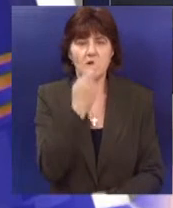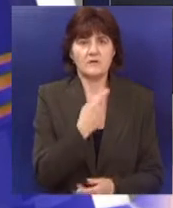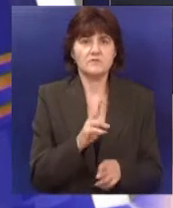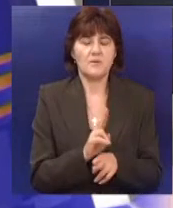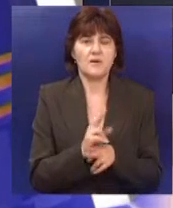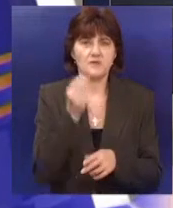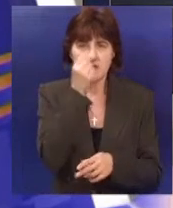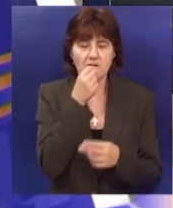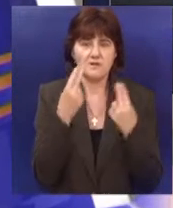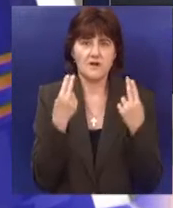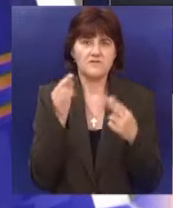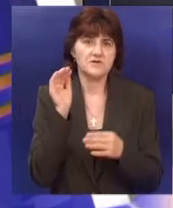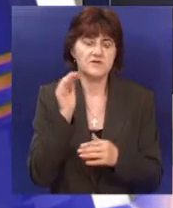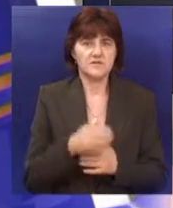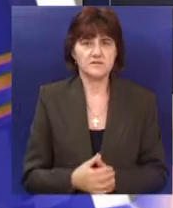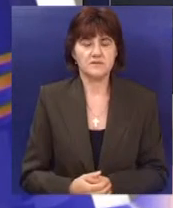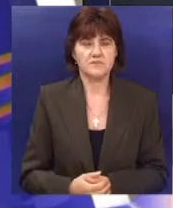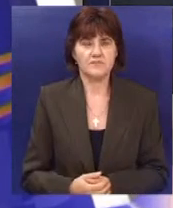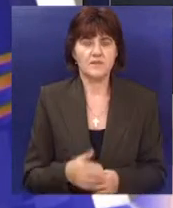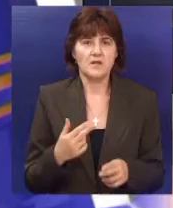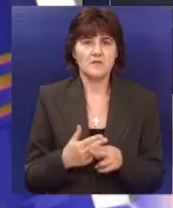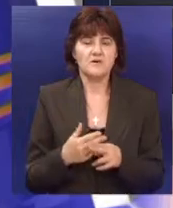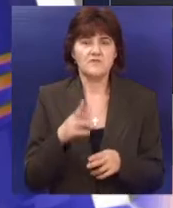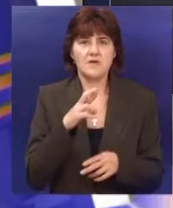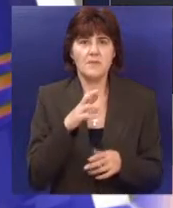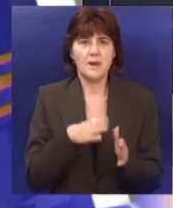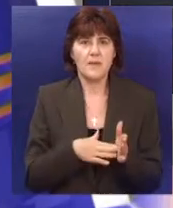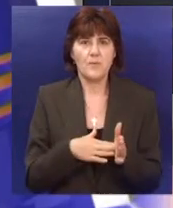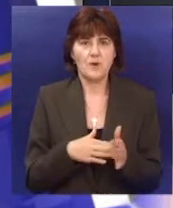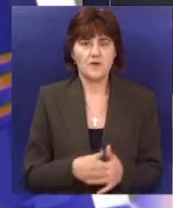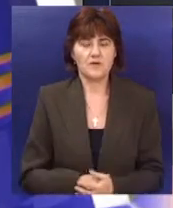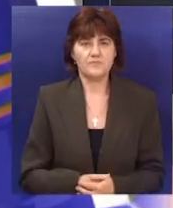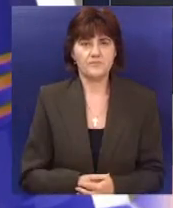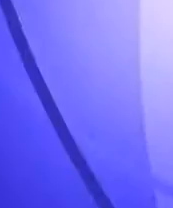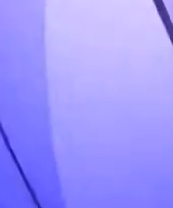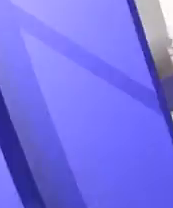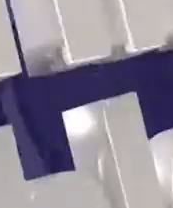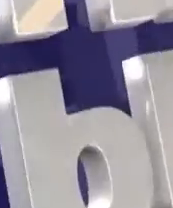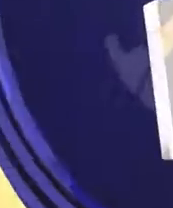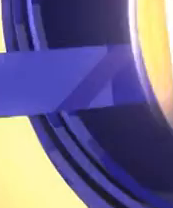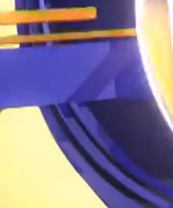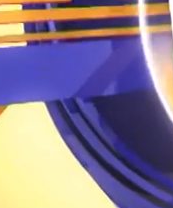Dobro večer, poštovani gledaoci. Pratite nedeljni pregled najvažnijih vesti. Moje ime je Emilija Muranji.